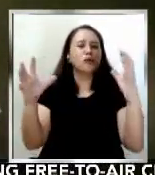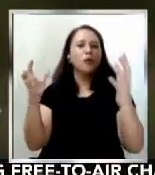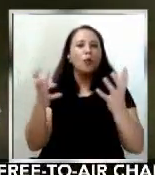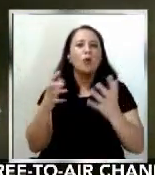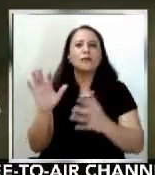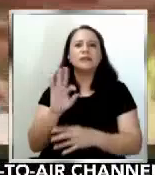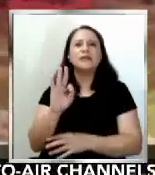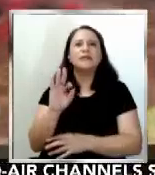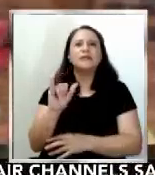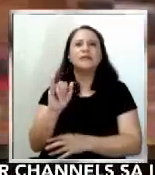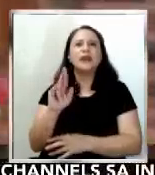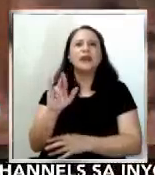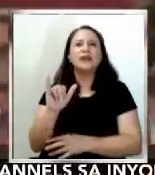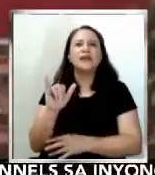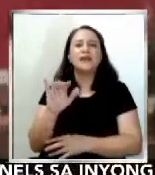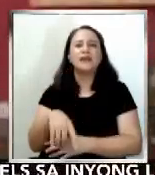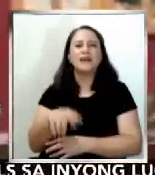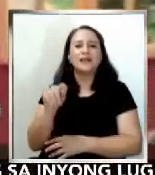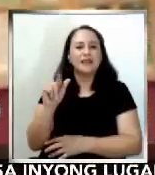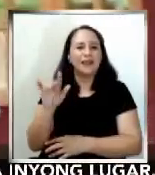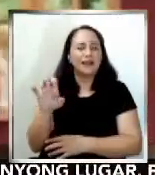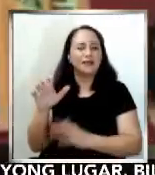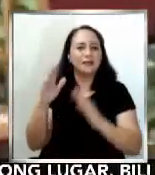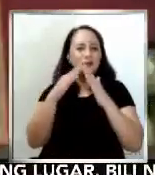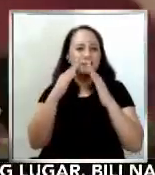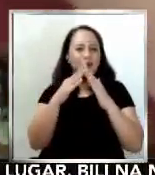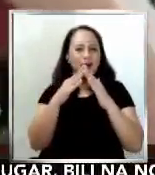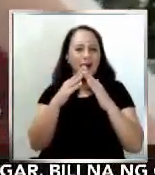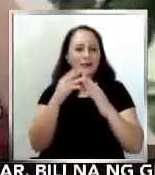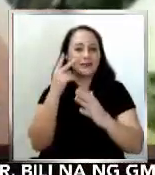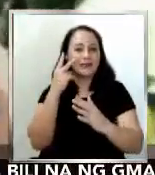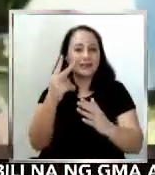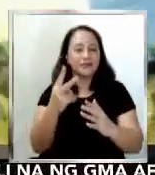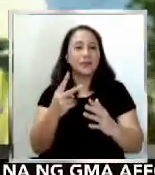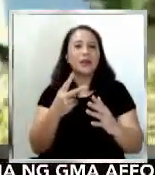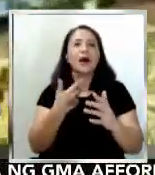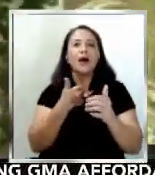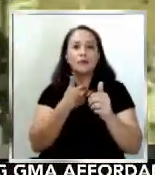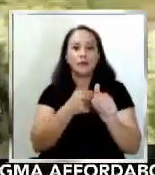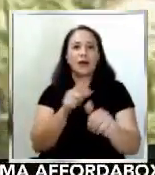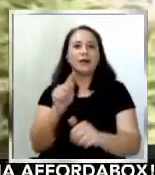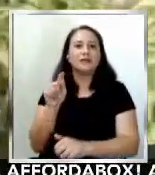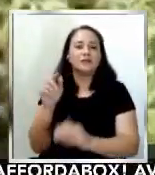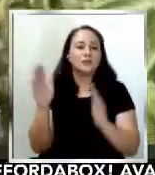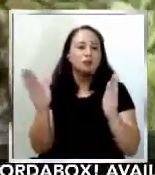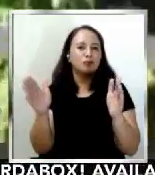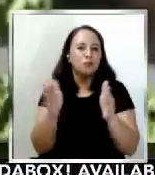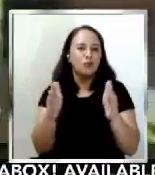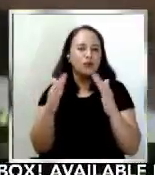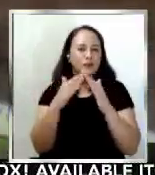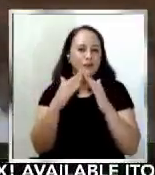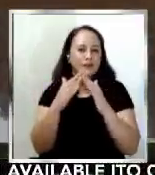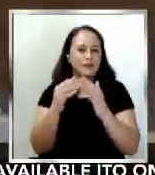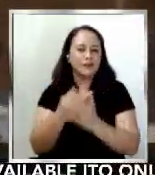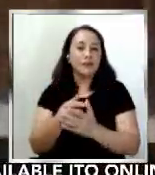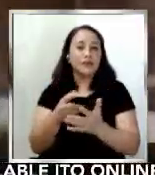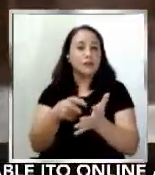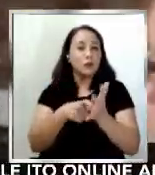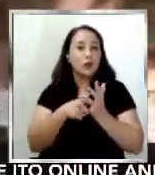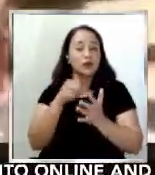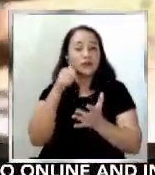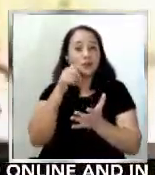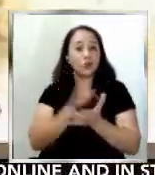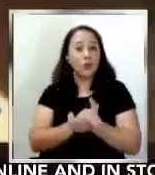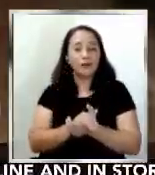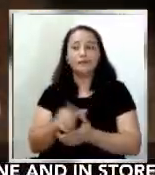na bahay. Kaya A-frame tiny house ang kanilang napiling disenyo. Dahil request ni Mrs., si